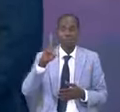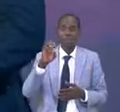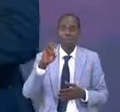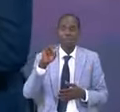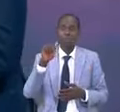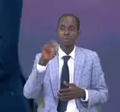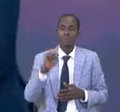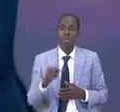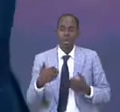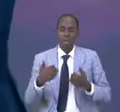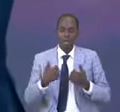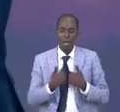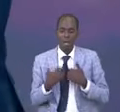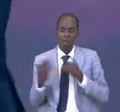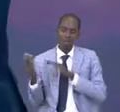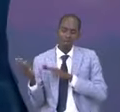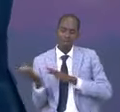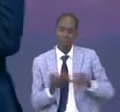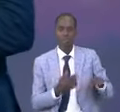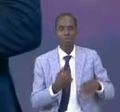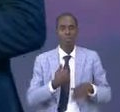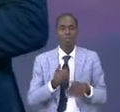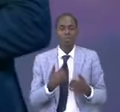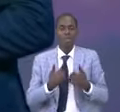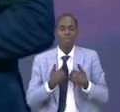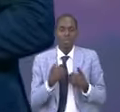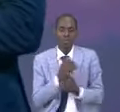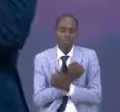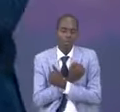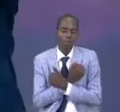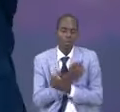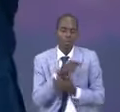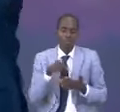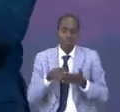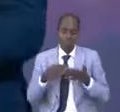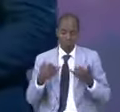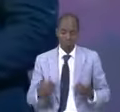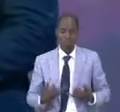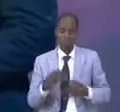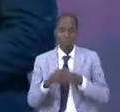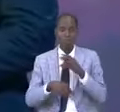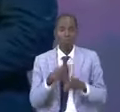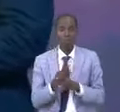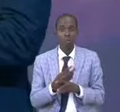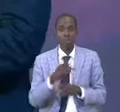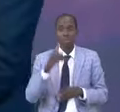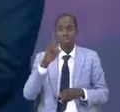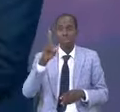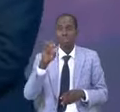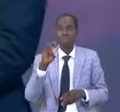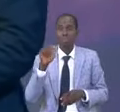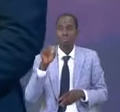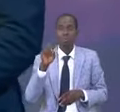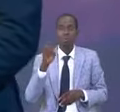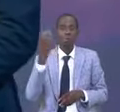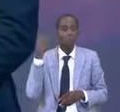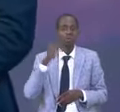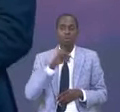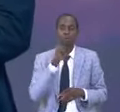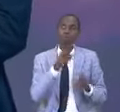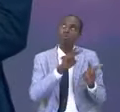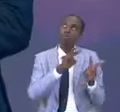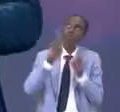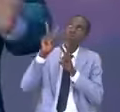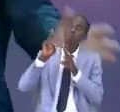siècle présent il ne regardez pas vers le ciel et regardez en bas et finalement